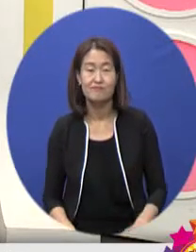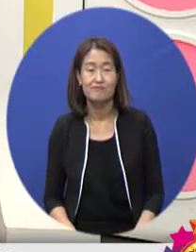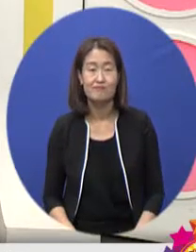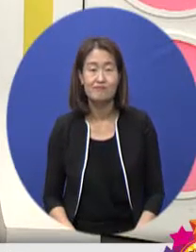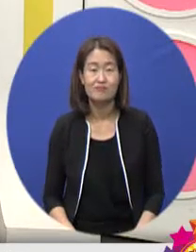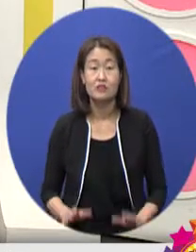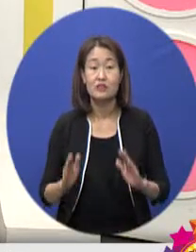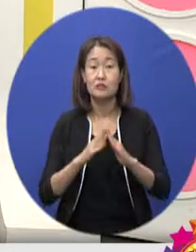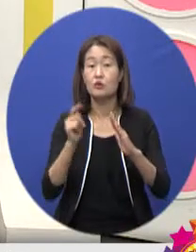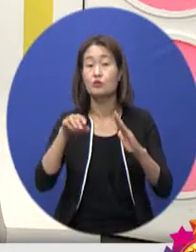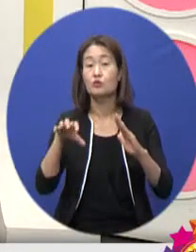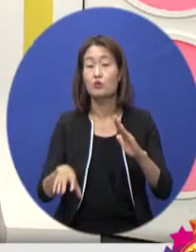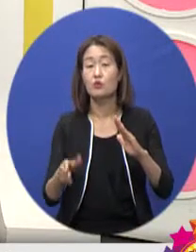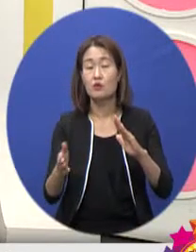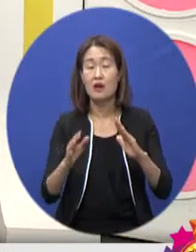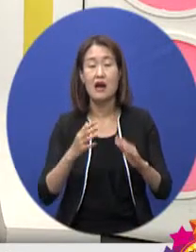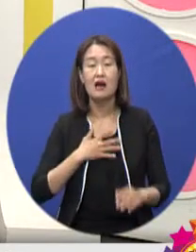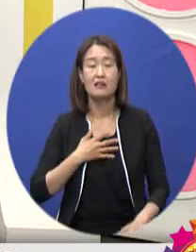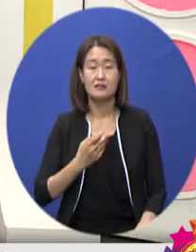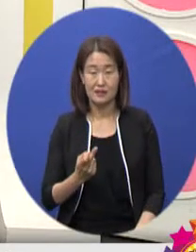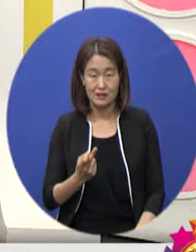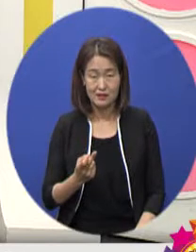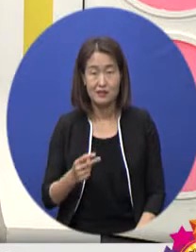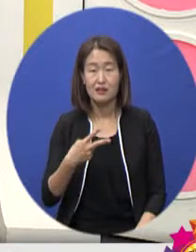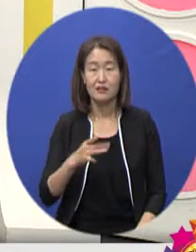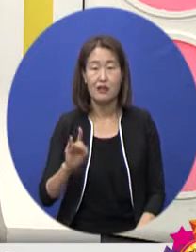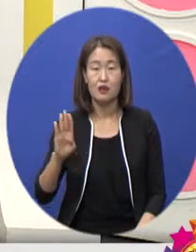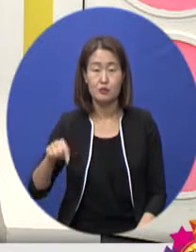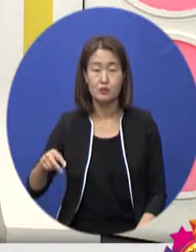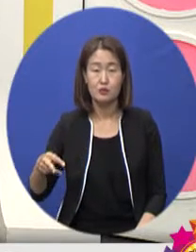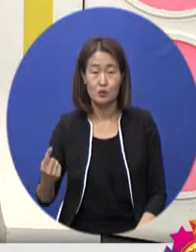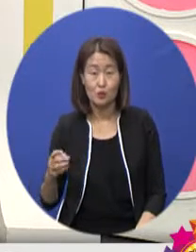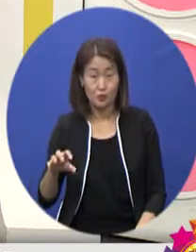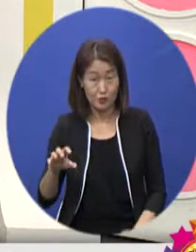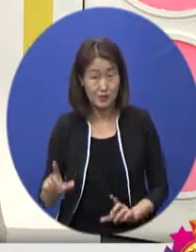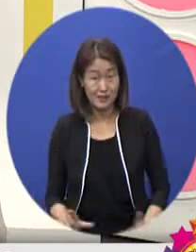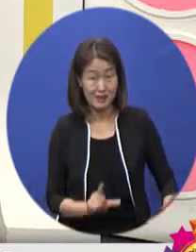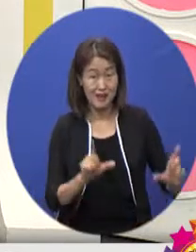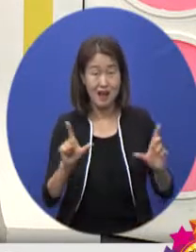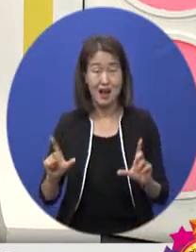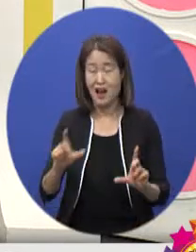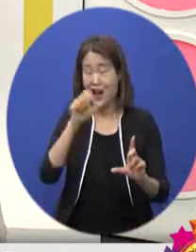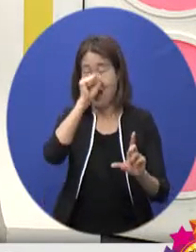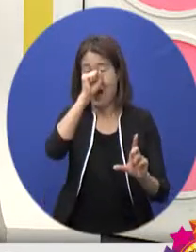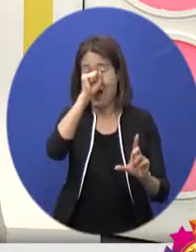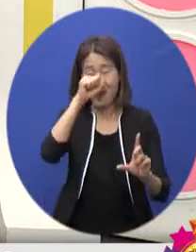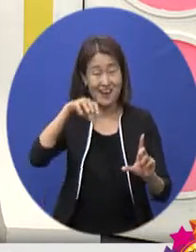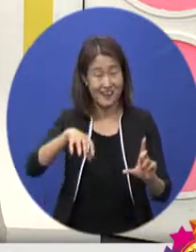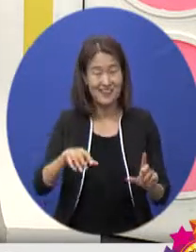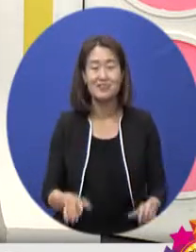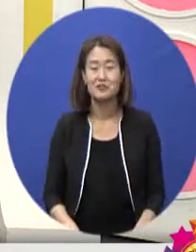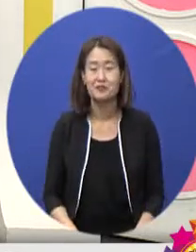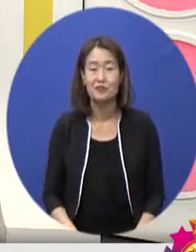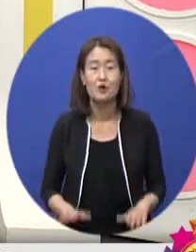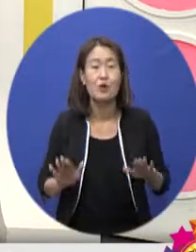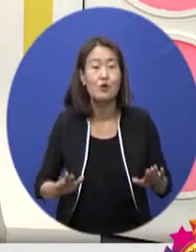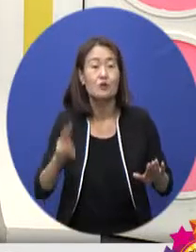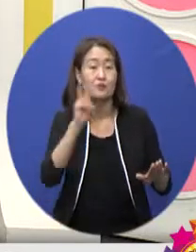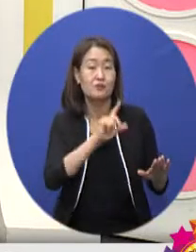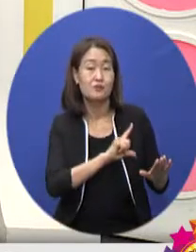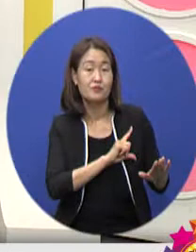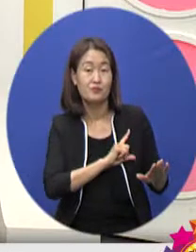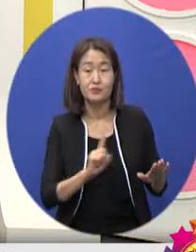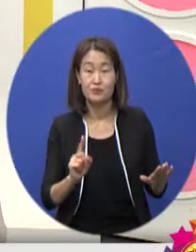어디에 살고 계신가요? 네, 안산의 대부도에 살고 있습니다. 네, 아이고 네. 대부도 좋아라. 아이고 좋은 곳에 살고 계시. 네, 오늘